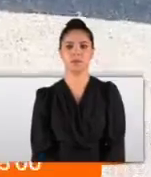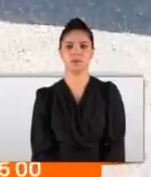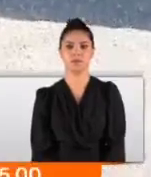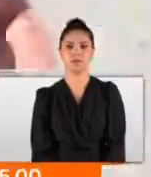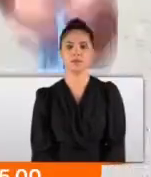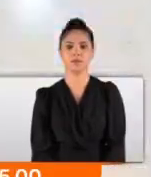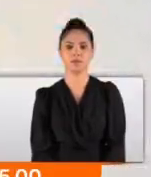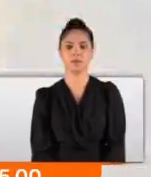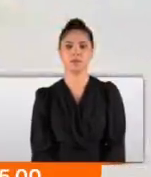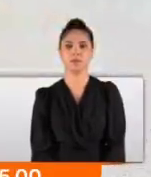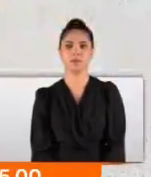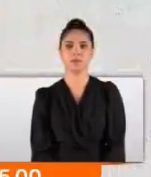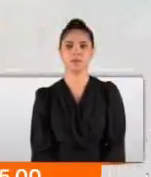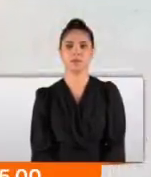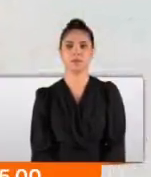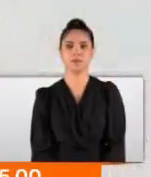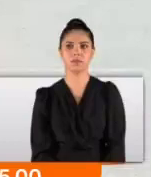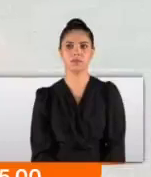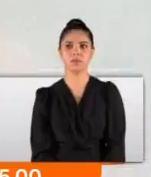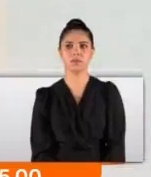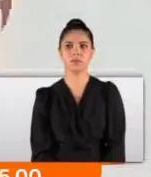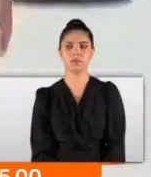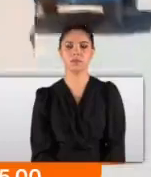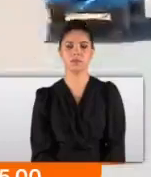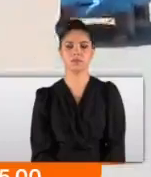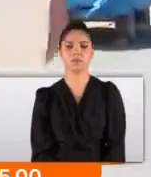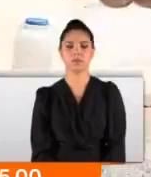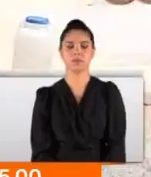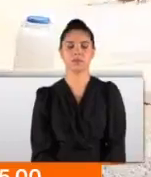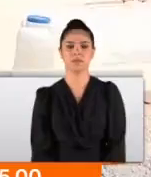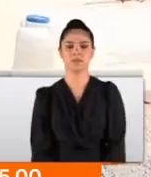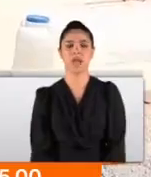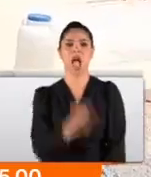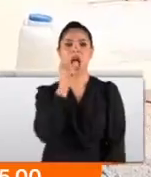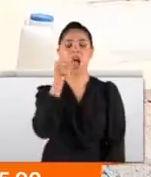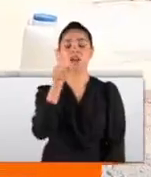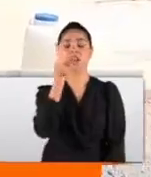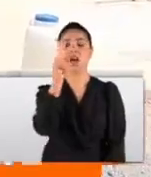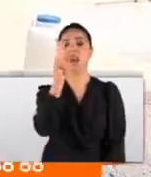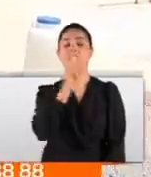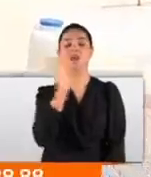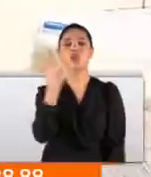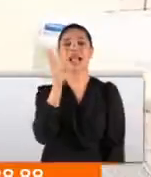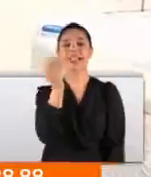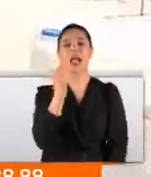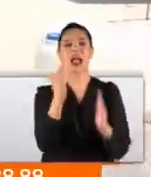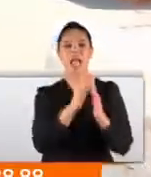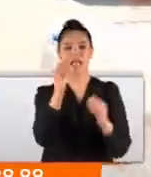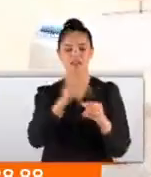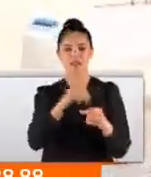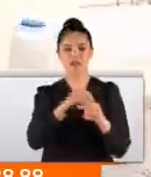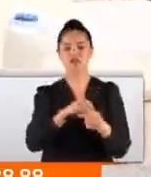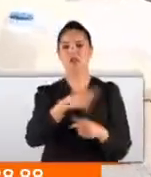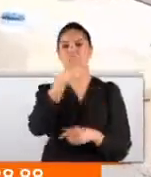20. yüzyıldayız. Şu suyun haline bak. Bununla yemek mi yapılır yoksa ihtiyaç mı giderir? Ankara'nın 250 hanelik büyük boyalık köyü